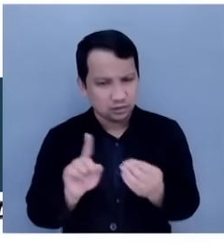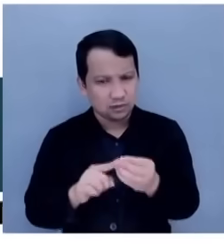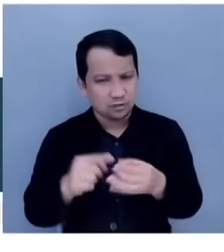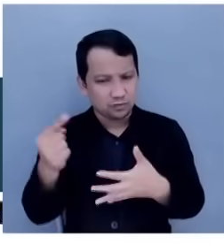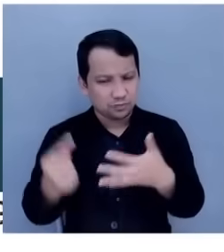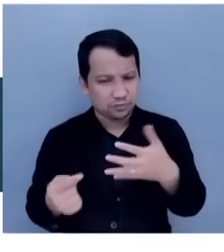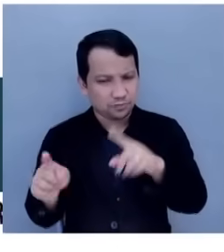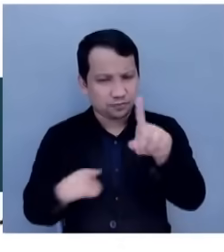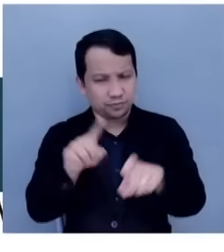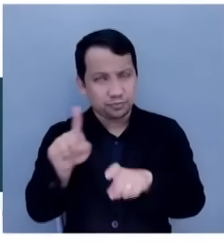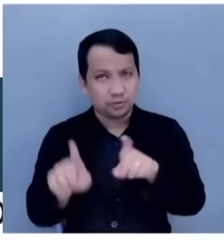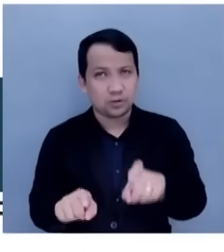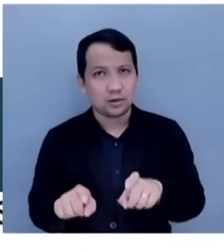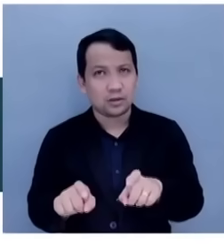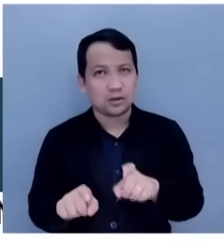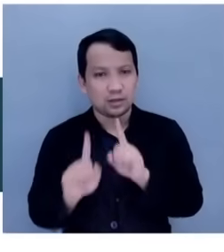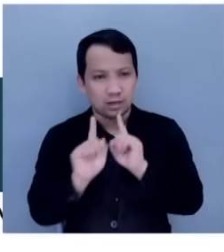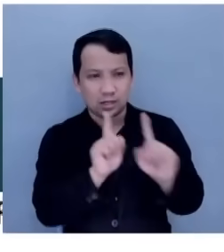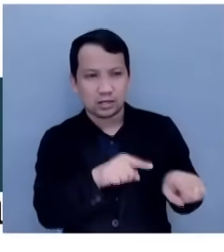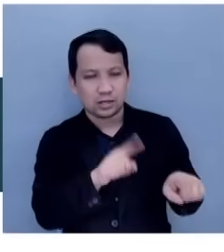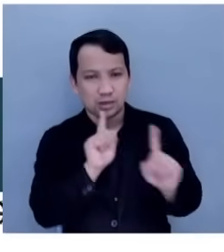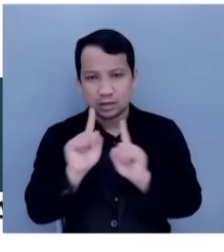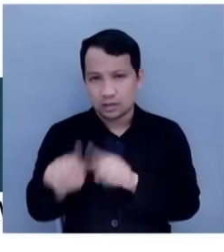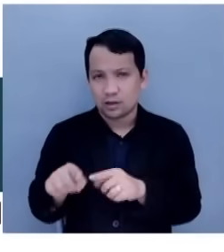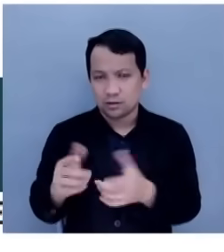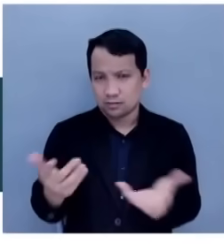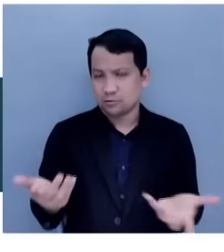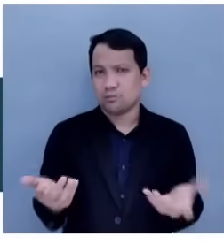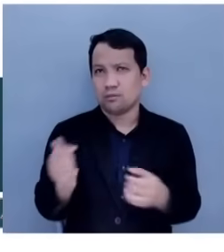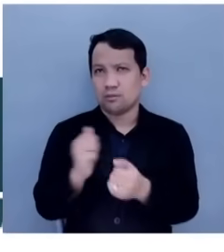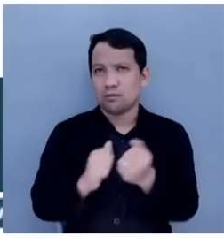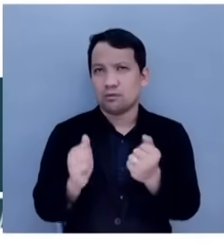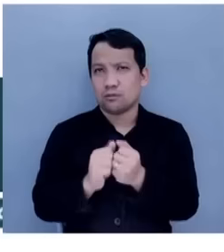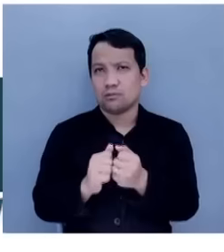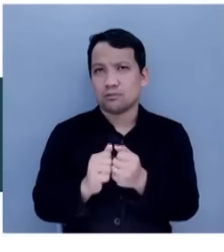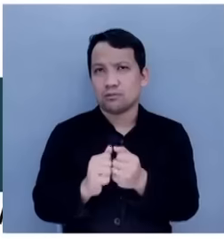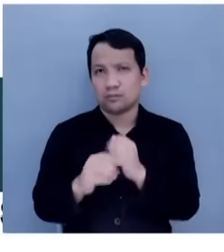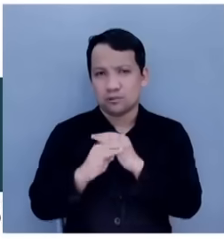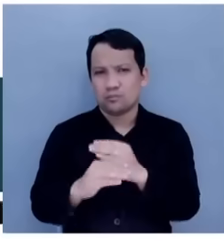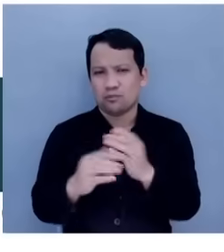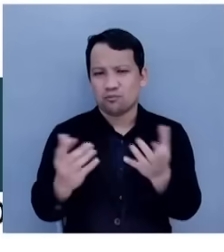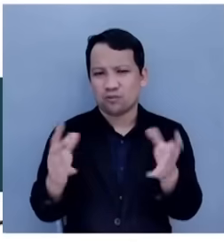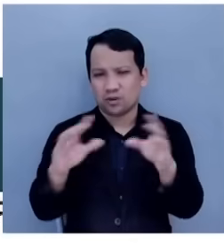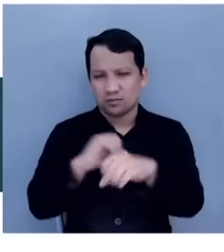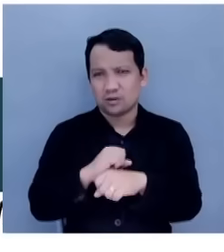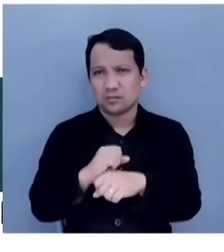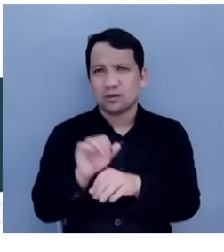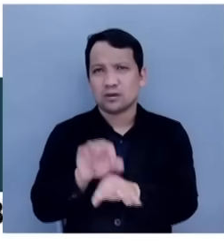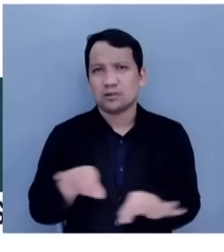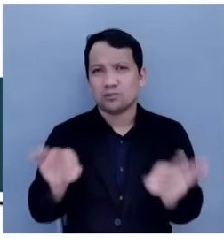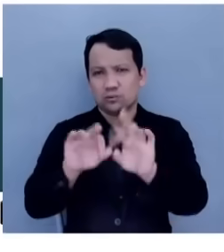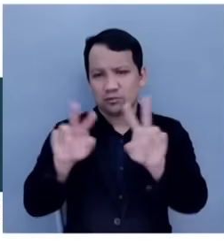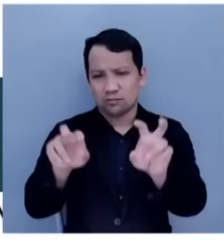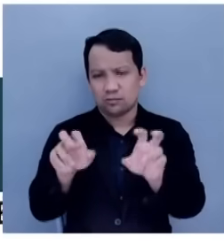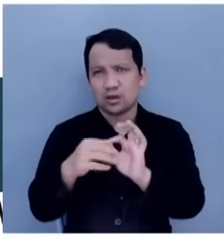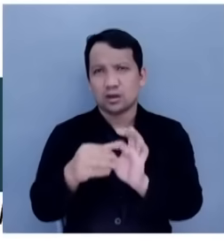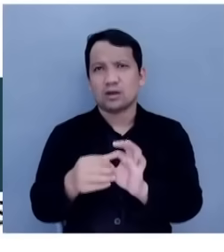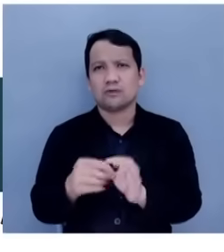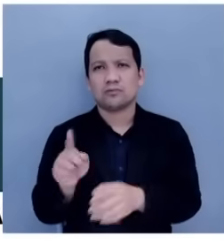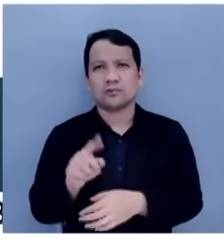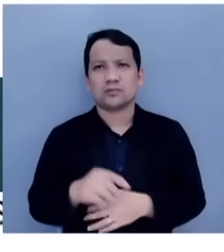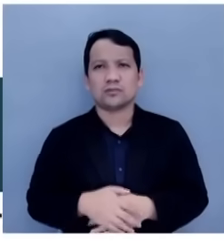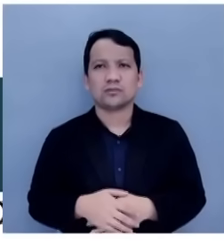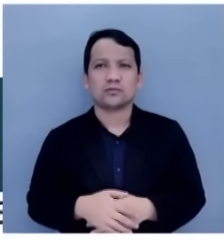po ay may sagot din naman sila. So parang walang katapusan. Ano po ang tatapos sa isyung ito?